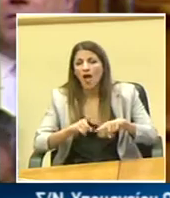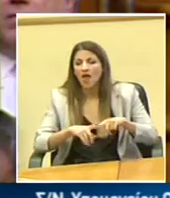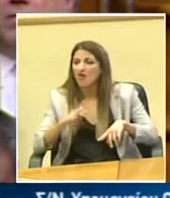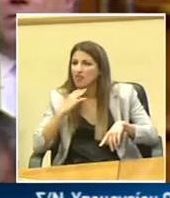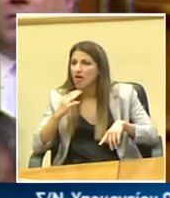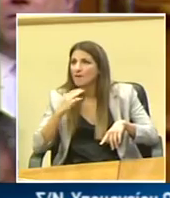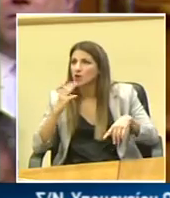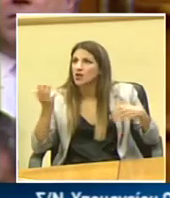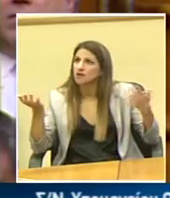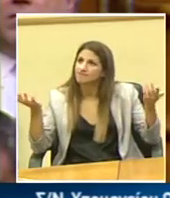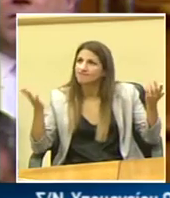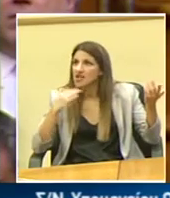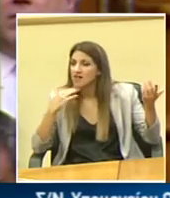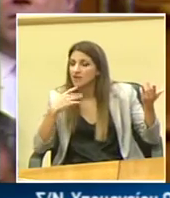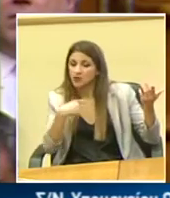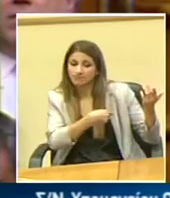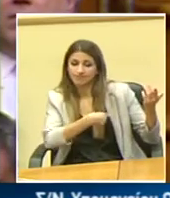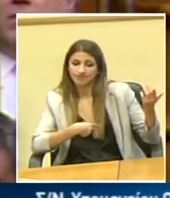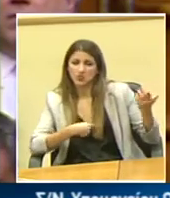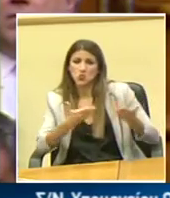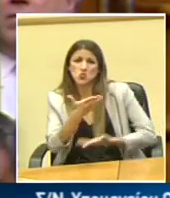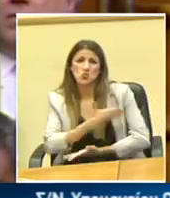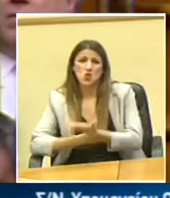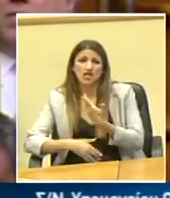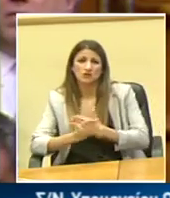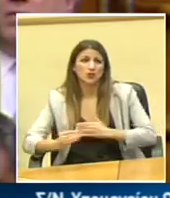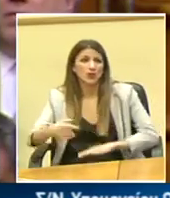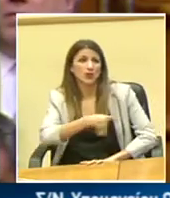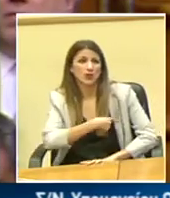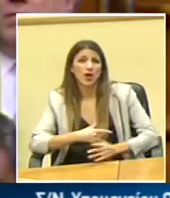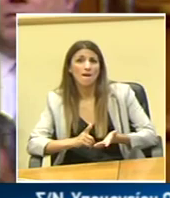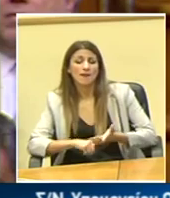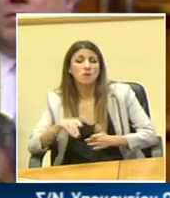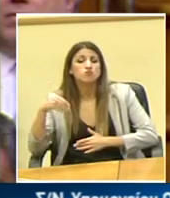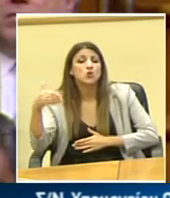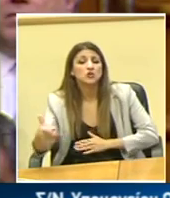μια ηγεσία κουρασμένη και πρέπει να τρέξει μπροστά.